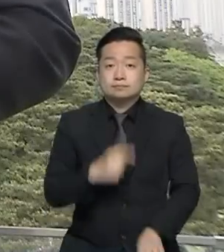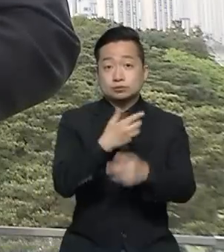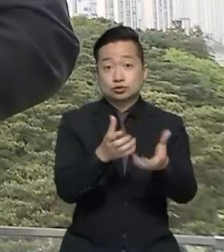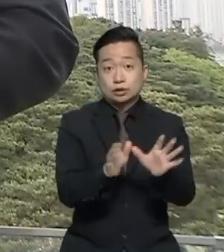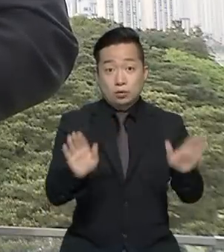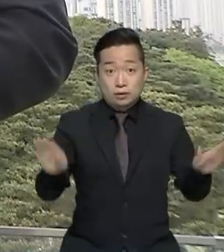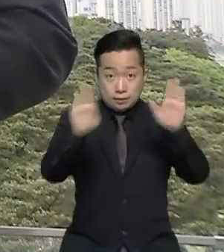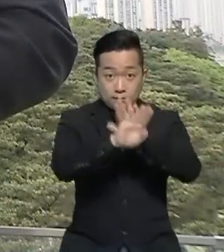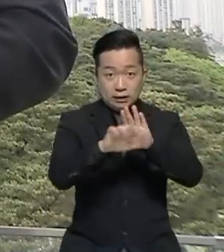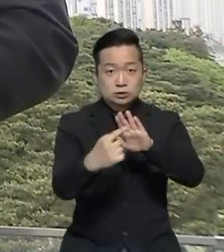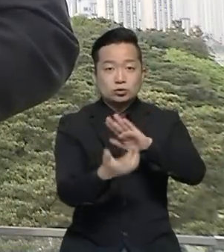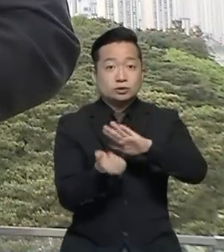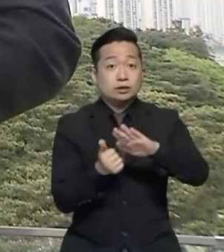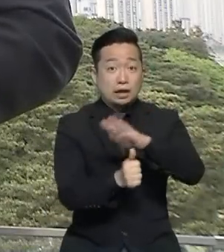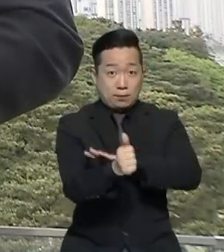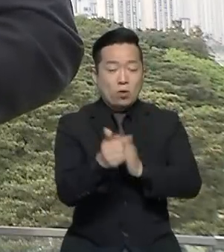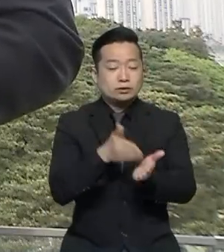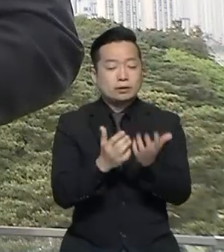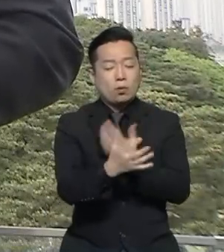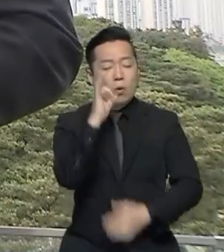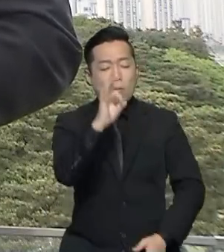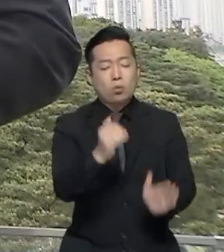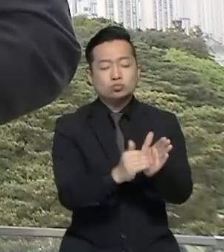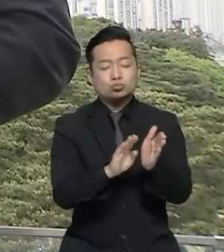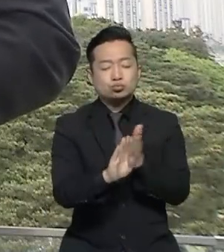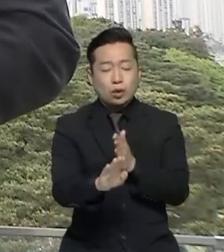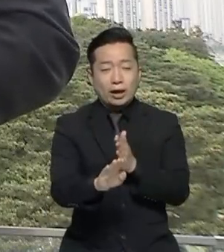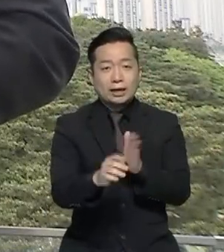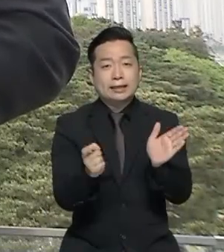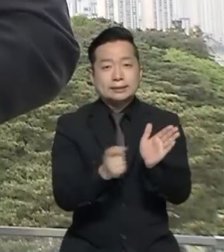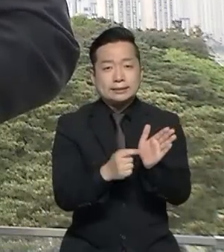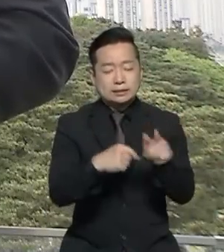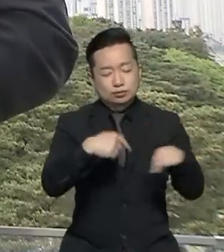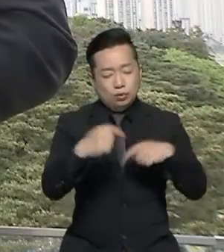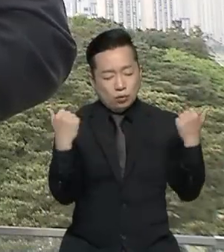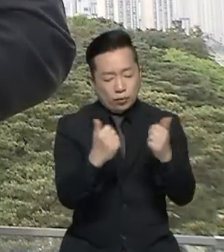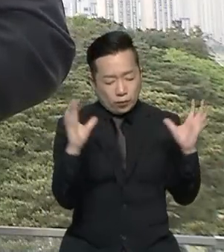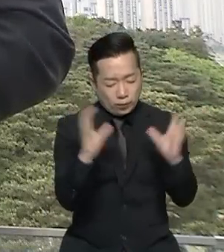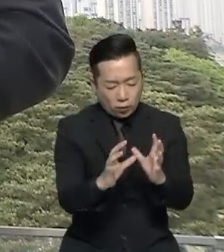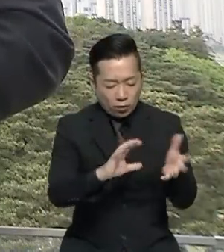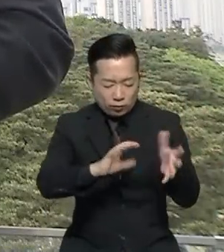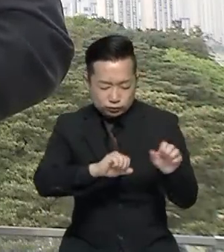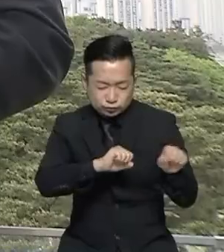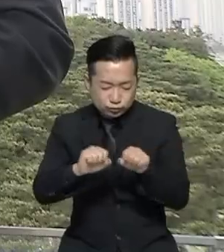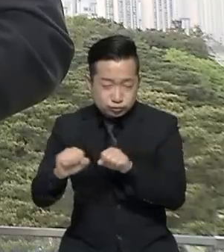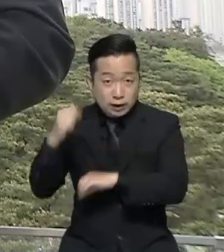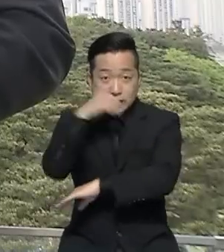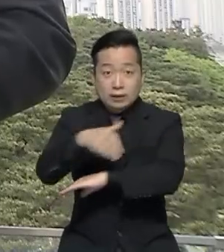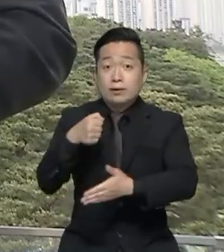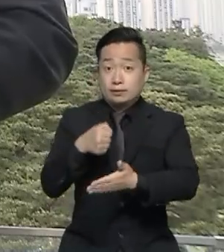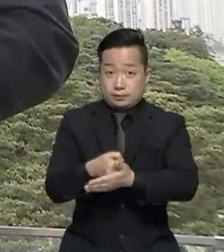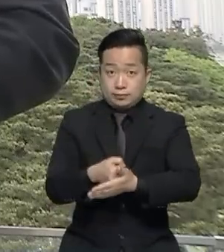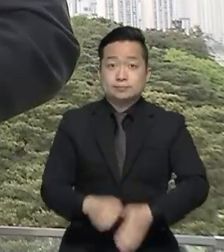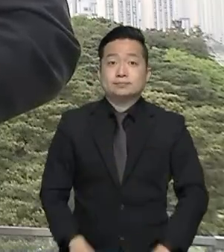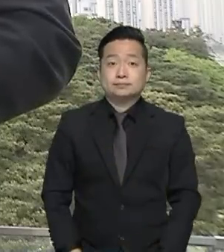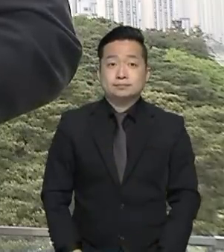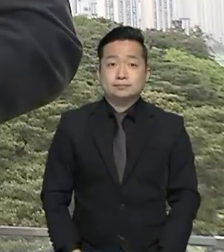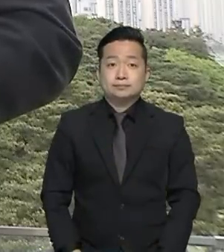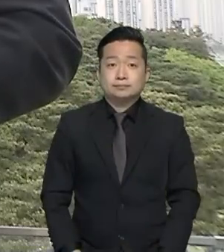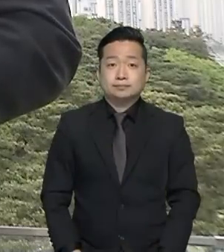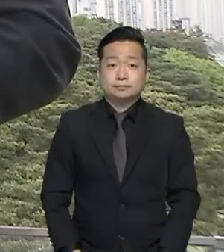민주당은 오늘 밤 송전대표의 기자회견을 본 뒤 긴급 지도부회의 개체 여부 등 대응 방향을 결정할 방침입니다